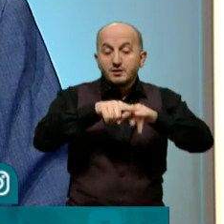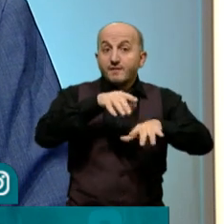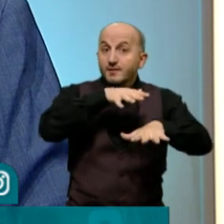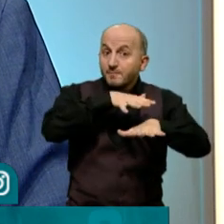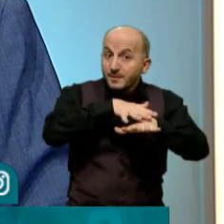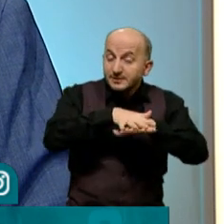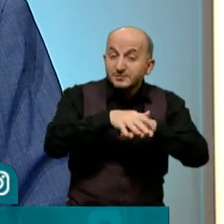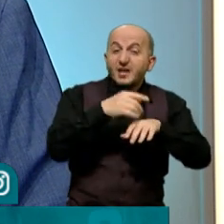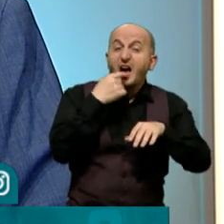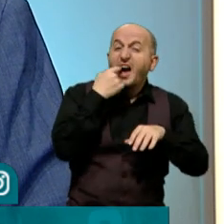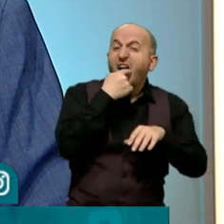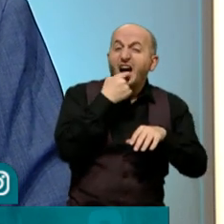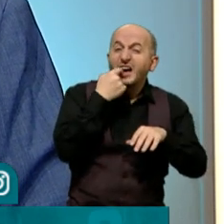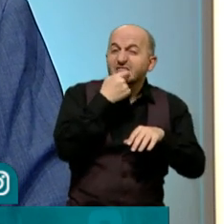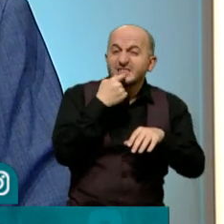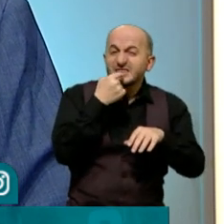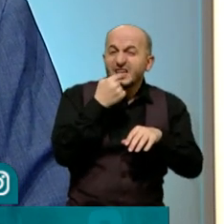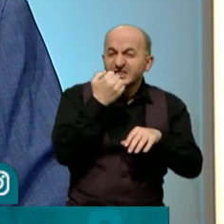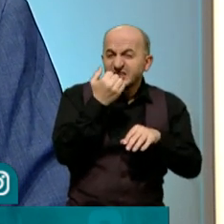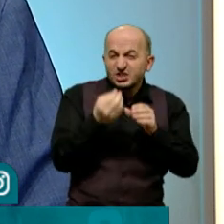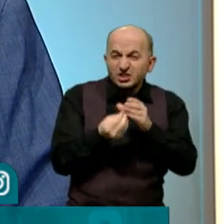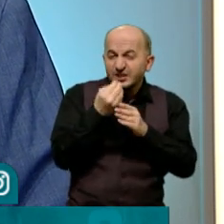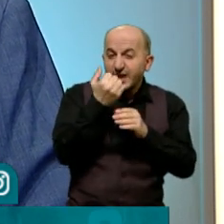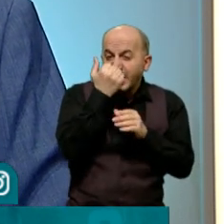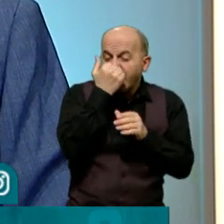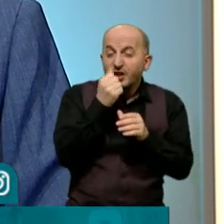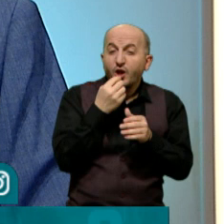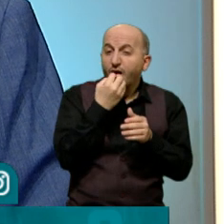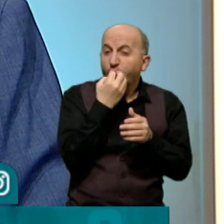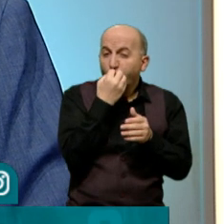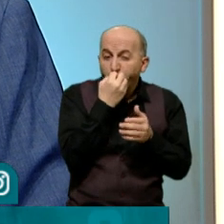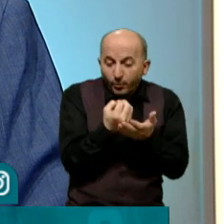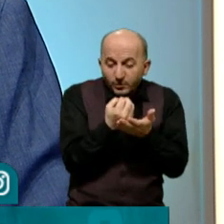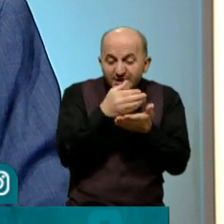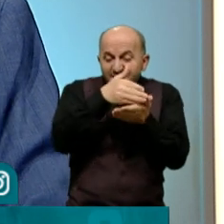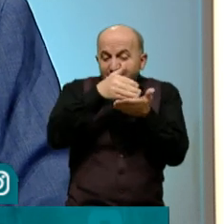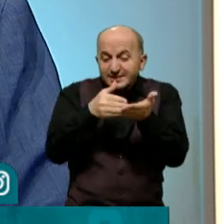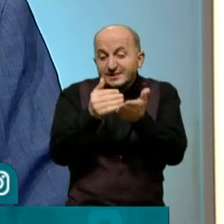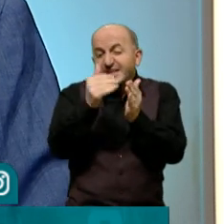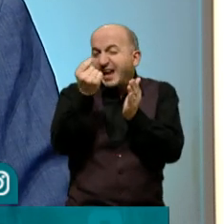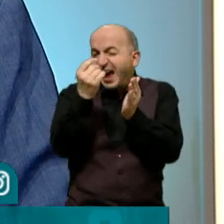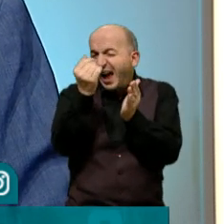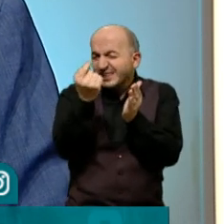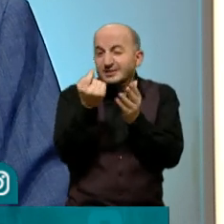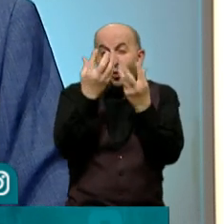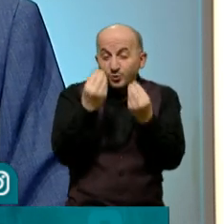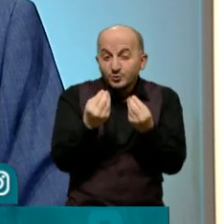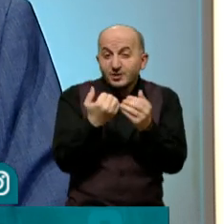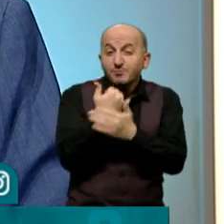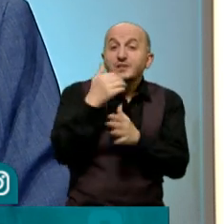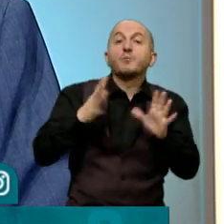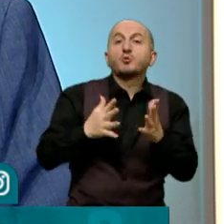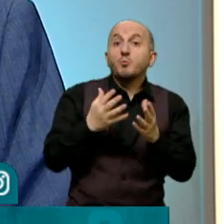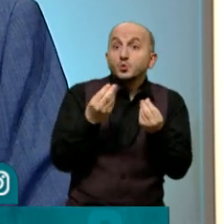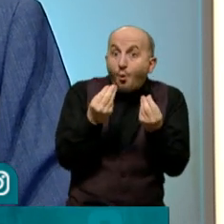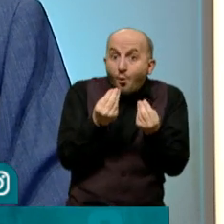ağzından, dişlerinden gelen kan eğer tükrüğün yarısından az olursa o da abdesti bozmaz. Yarısından